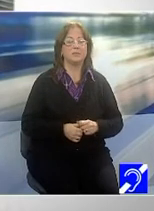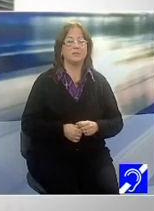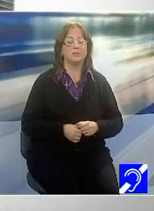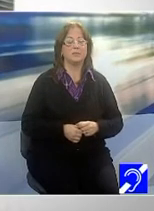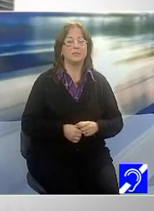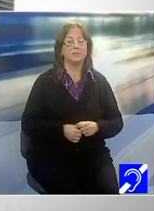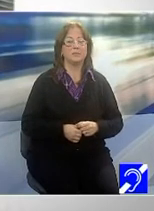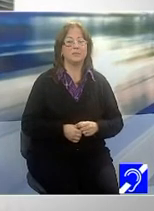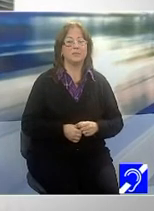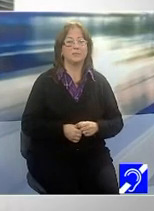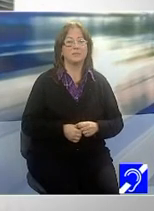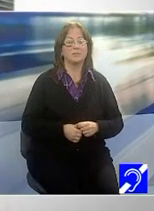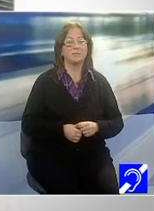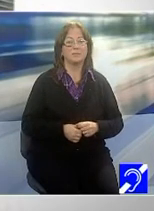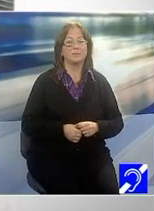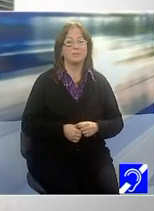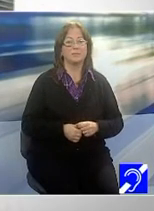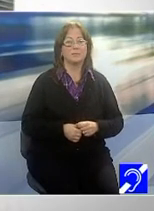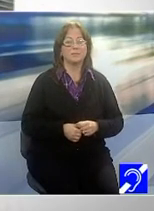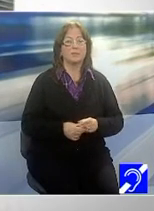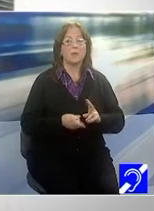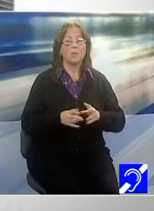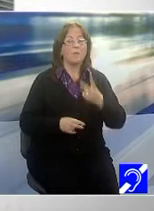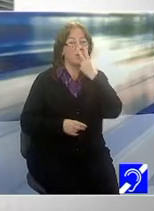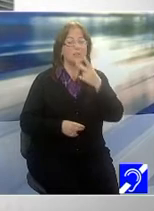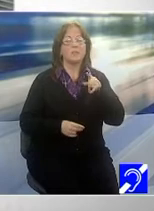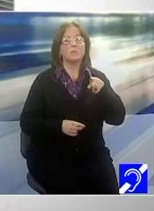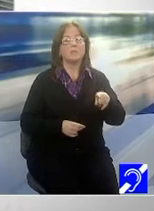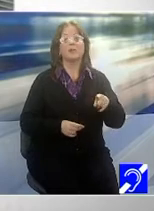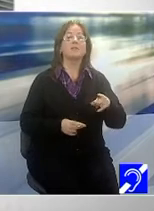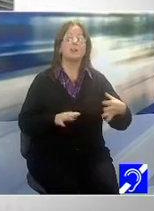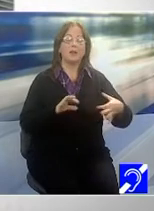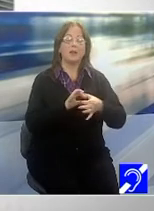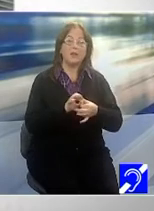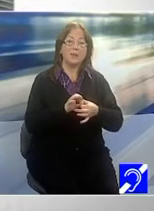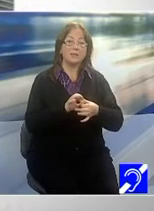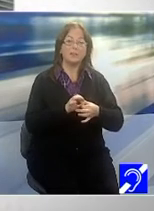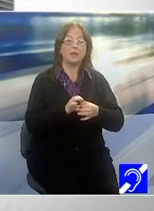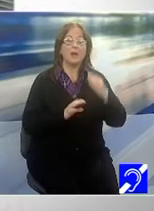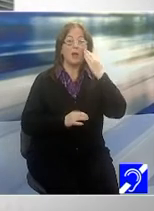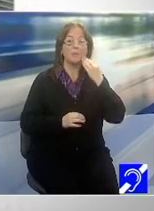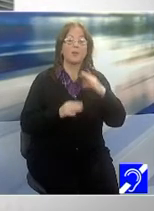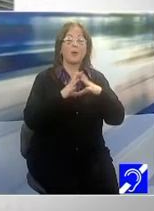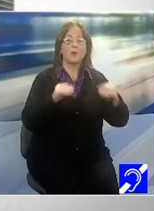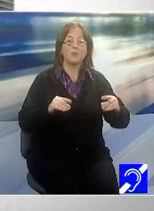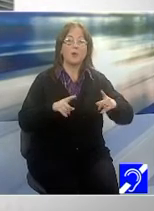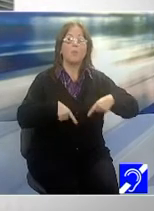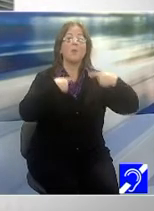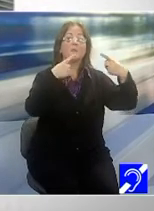Vreau să vă întreb cum vedeți dumneavoastră relațiile bilaterale România-Statele Unite în următorii 135 de